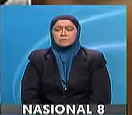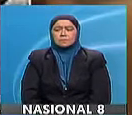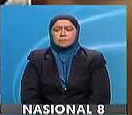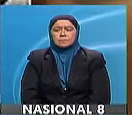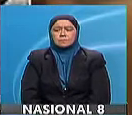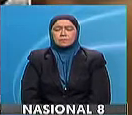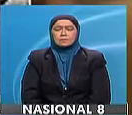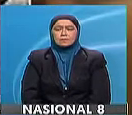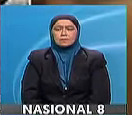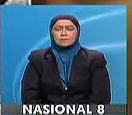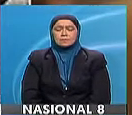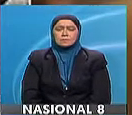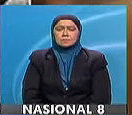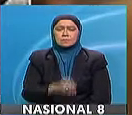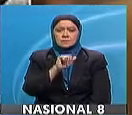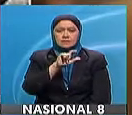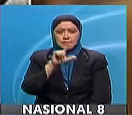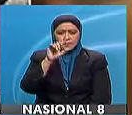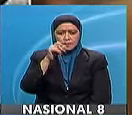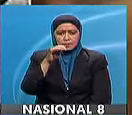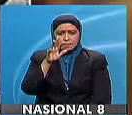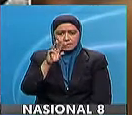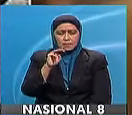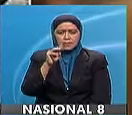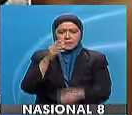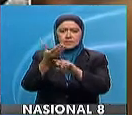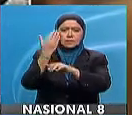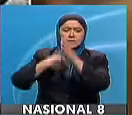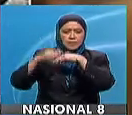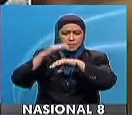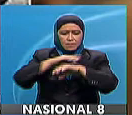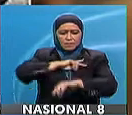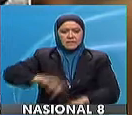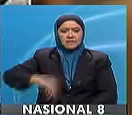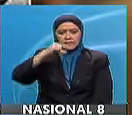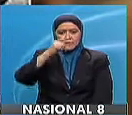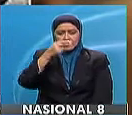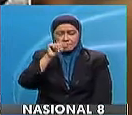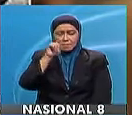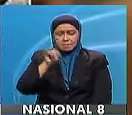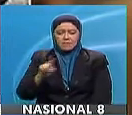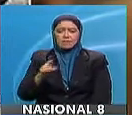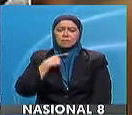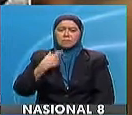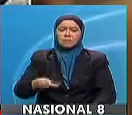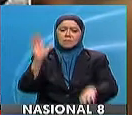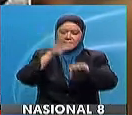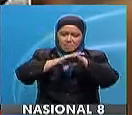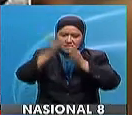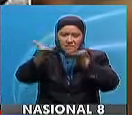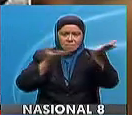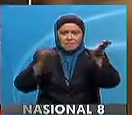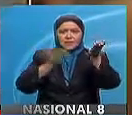masyarakat allahyarham yang juga digelar King gas perahm di baahemp per mentimula